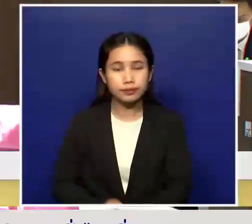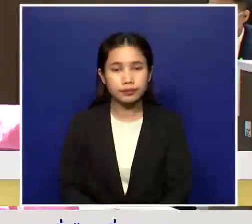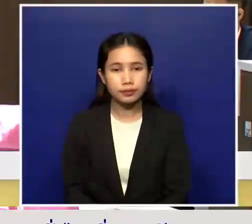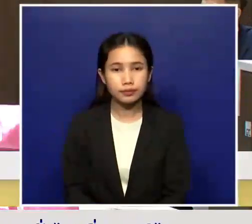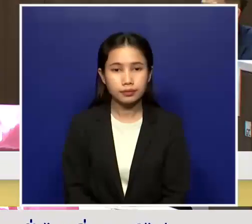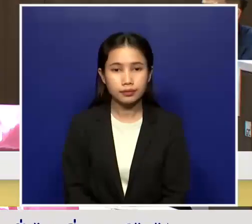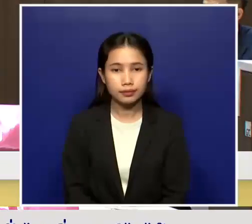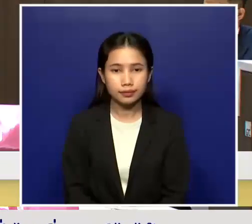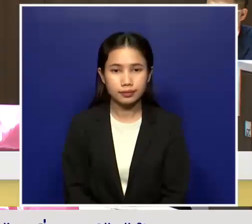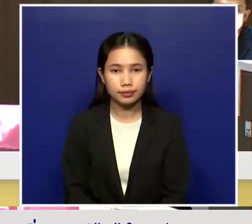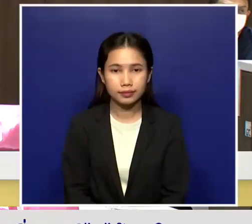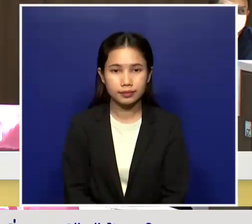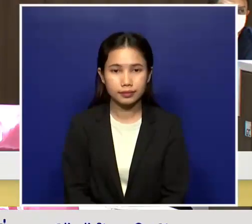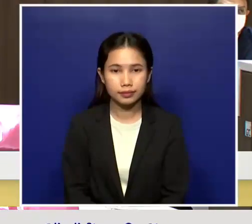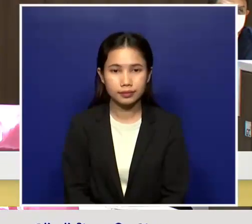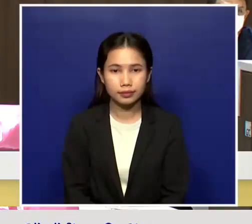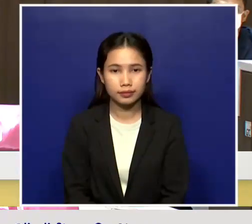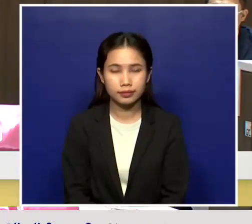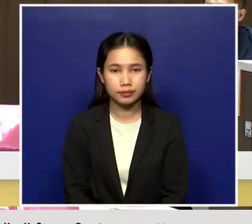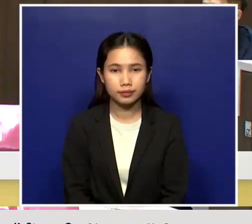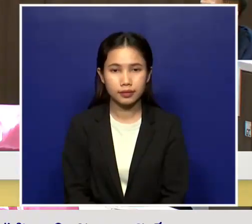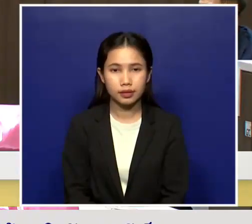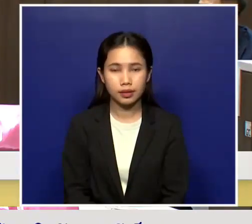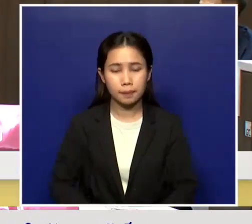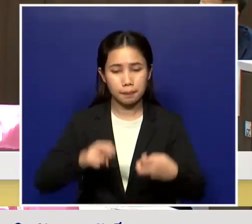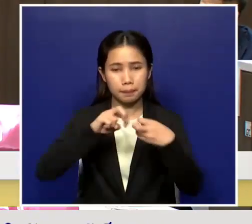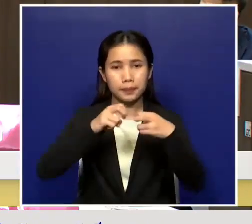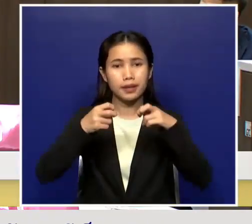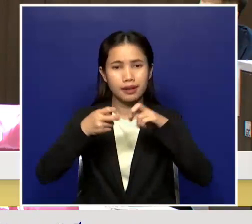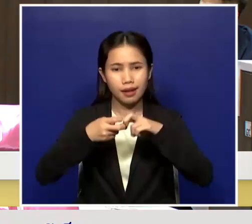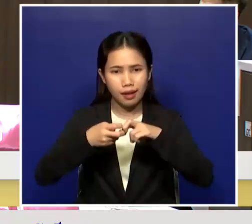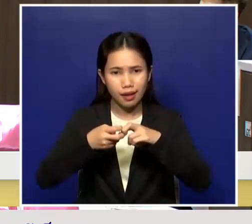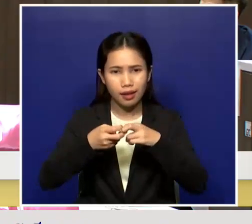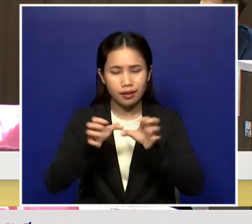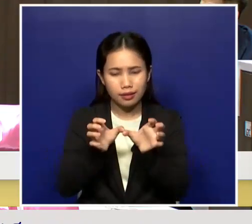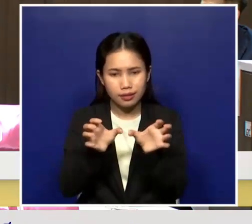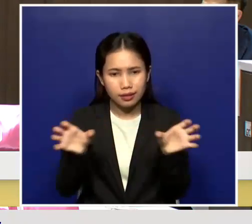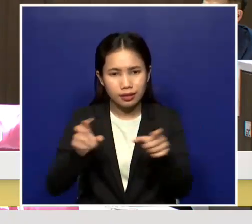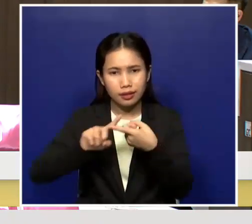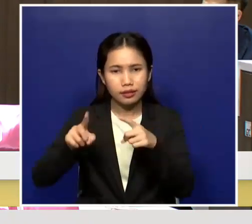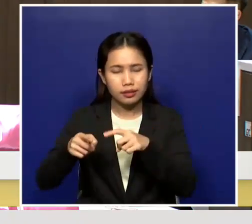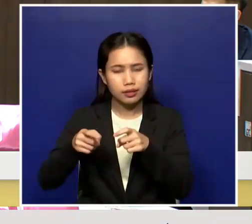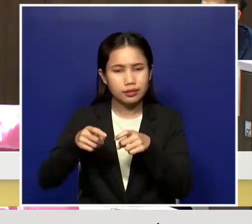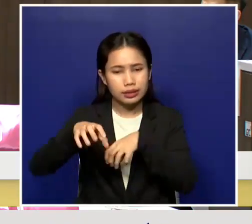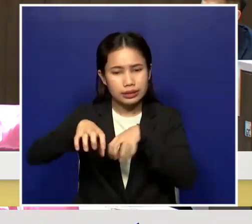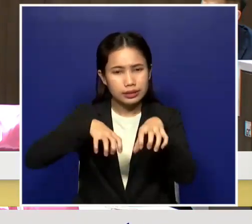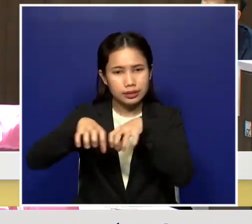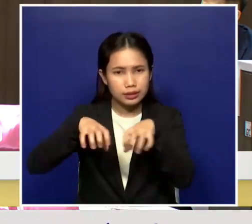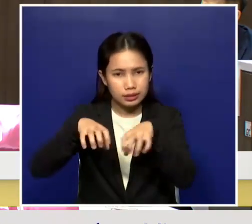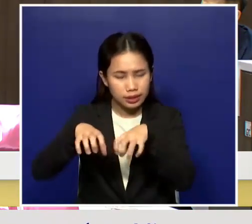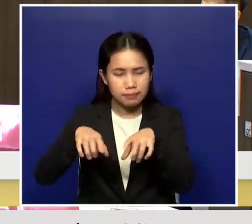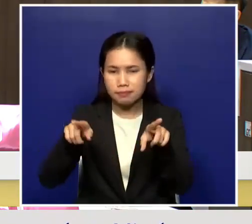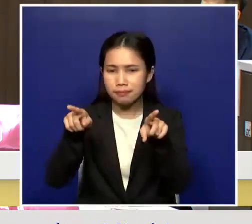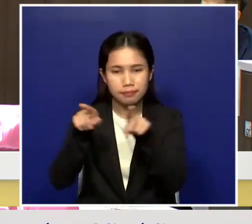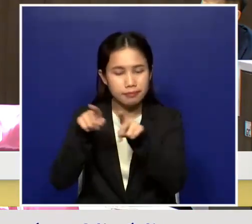านเห็นหรือยังครับว่ารอยแยกทั้งหลายที่เกิดขึ้นจากการบริหารงานของท่านเรียนแบบจอมพลผ้าขม้าแดงเลยนะ